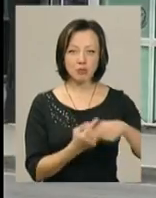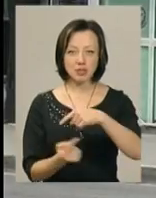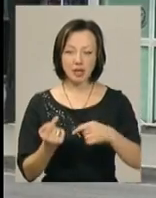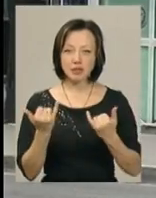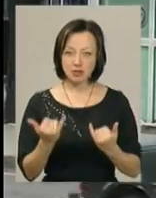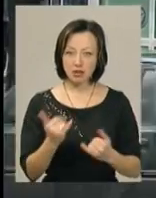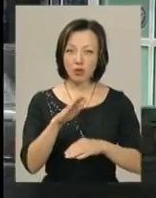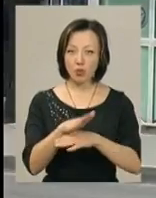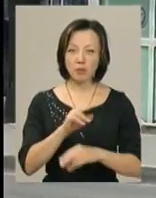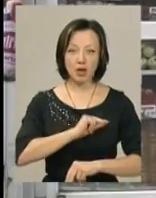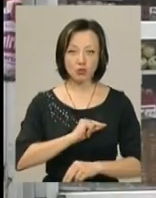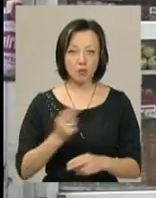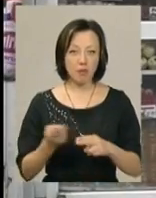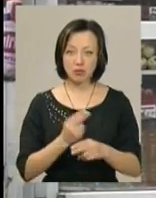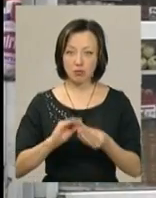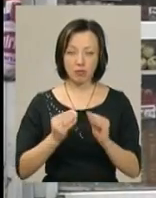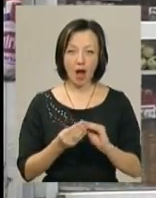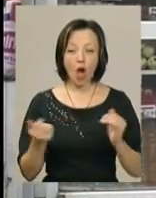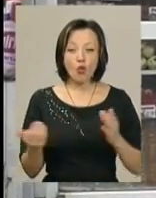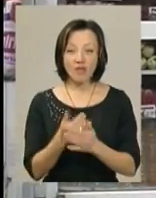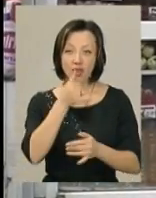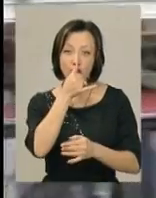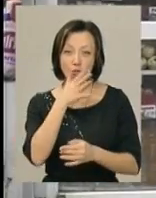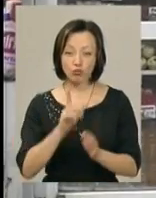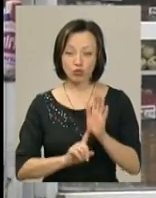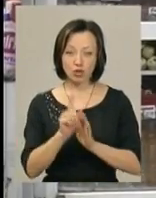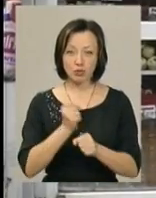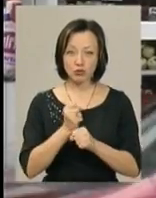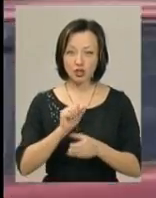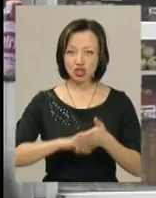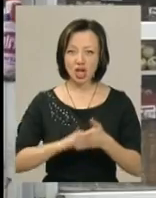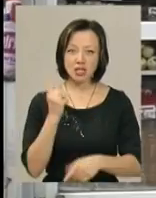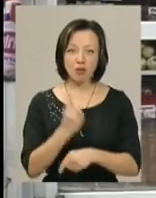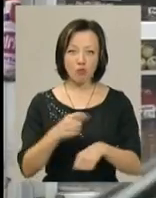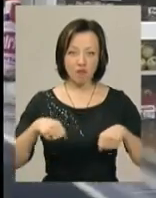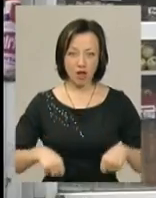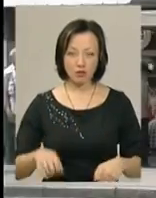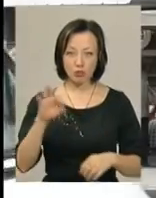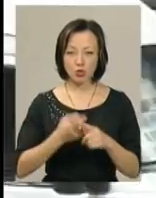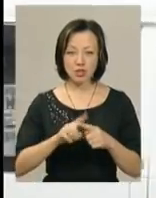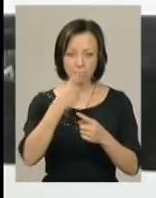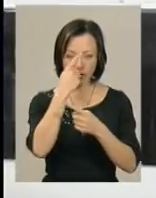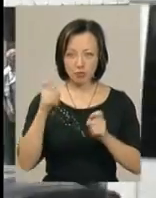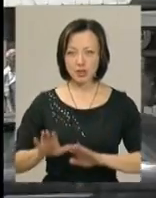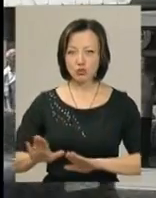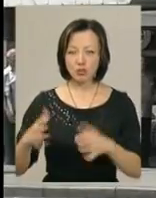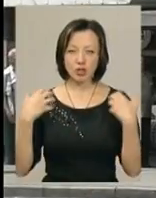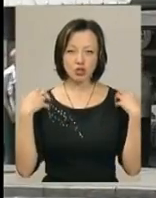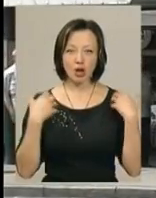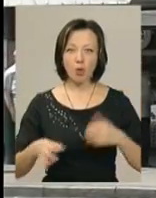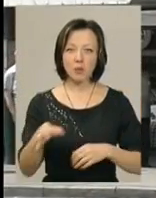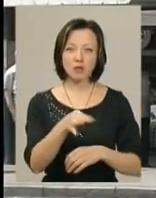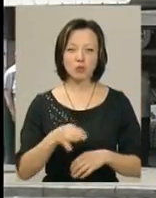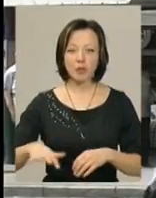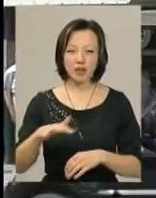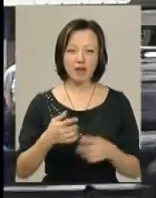нині МАФи працюють безперешкодно, а нові не можуть зайти на ринок через табу влади. Про це повідомив заступник начальника